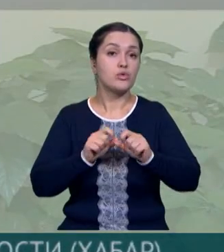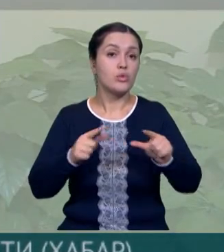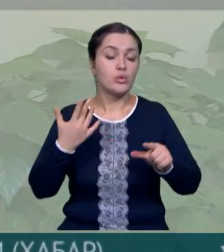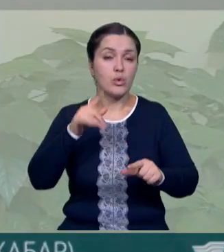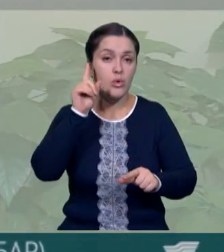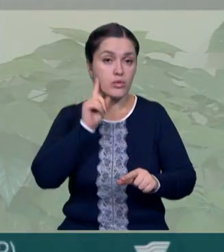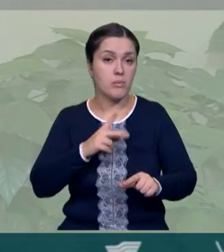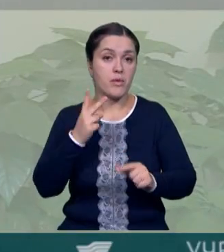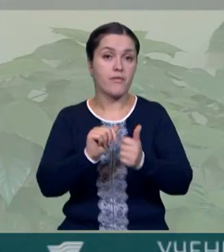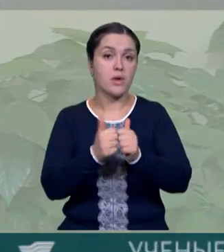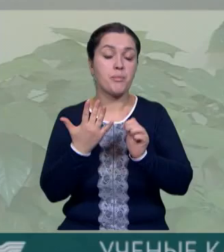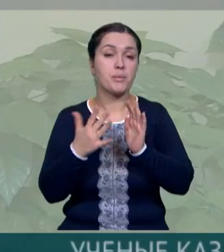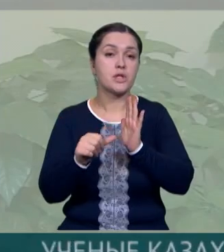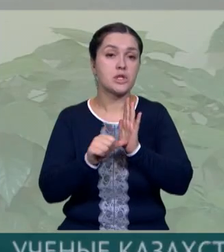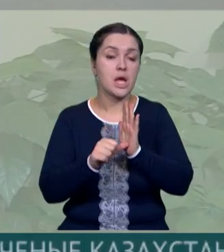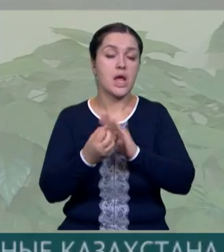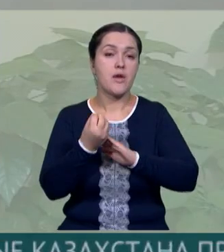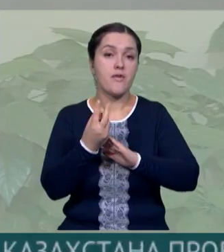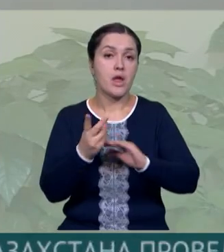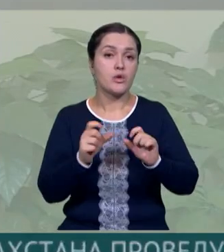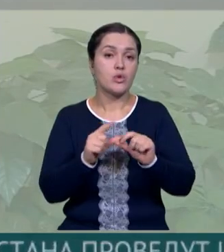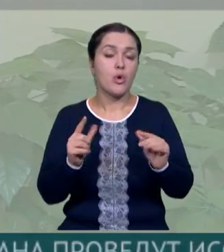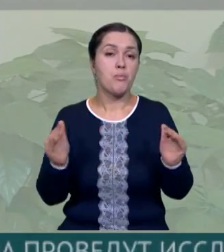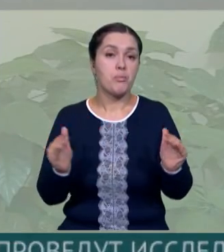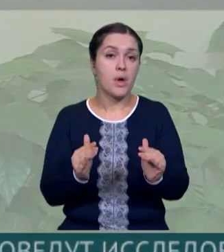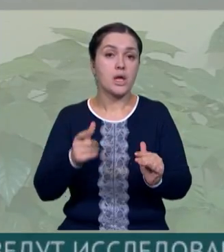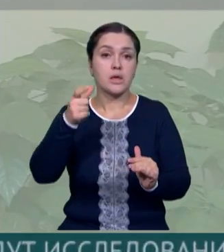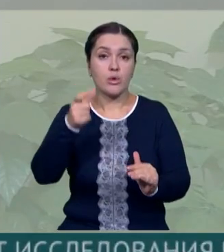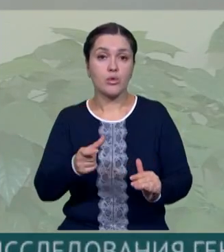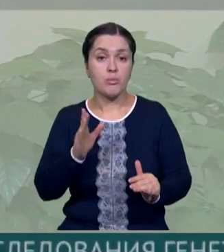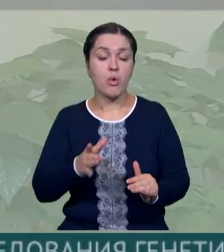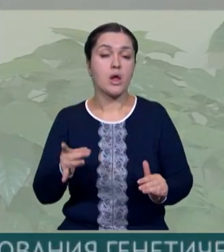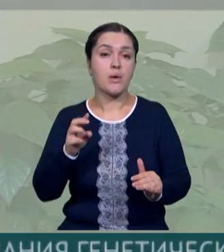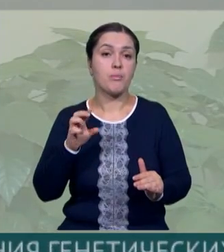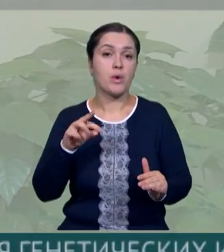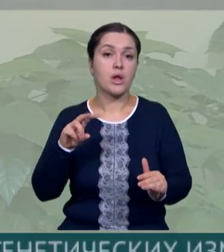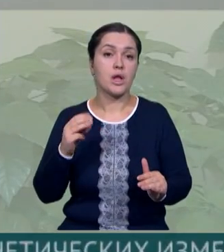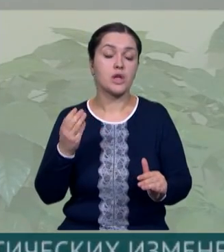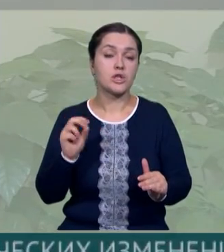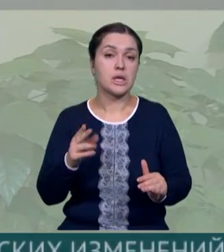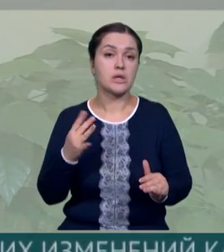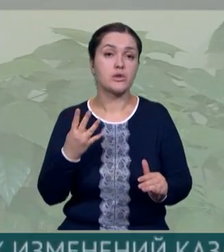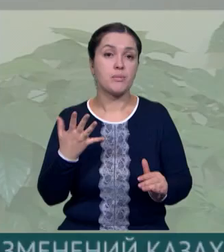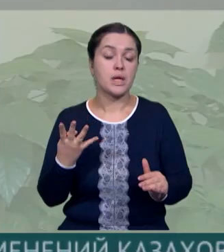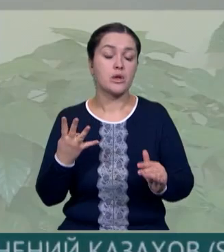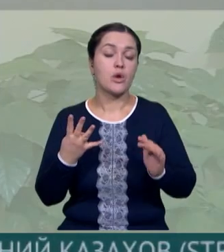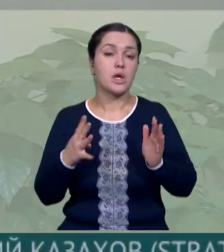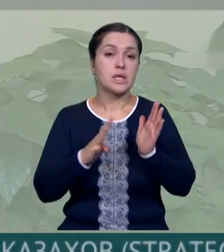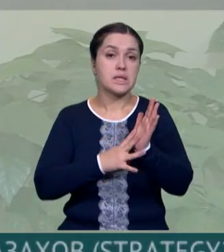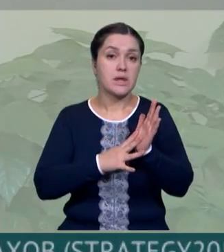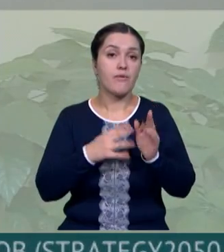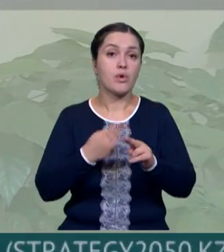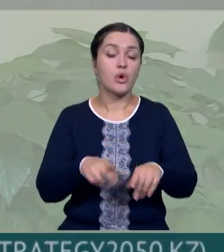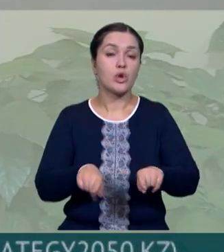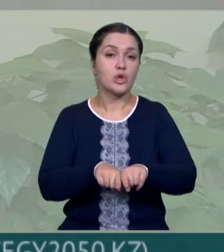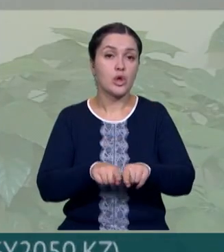школы 56-я, 12-я района Болашах и в Акшате 45-я и 49-я. Также